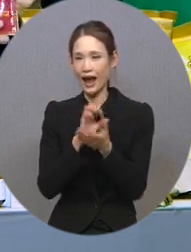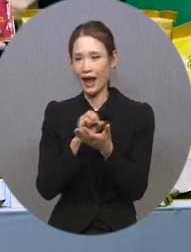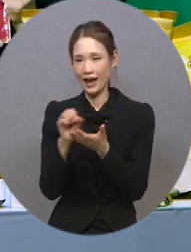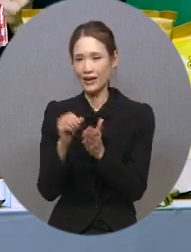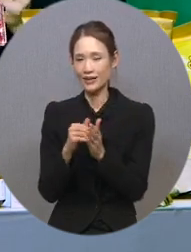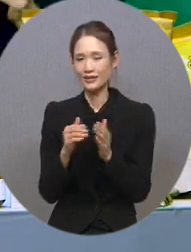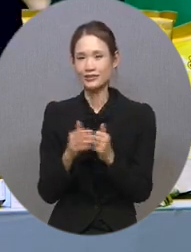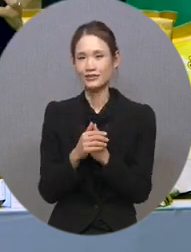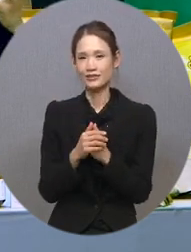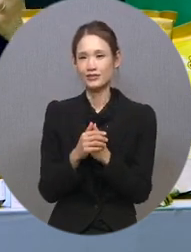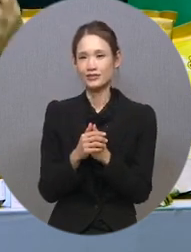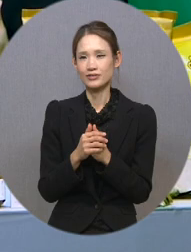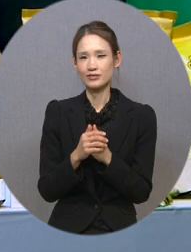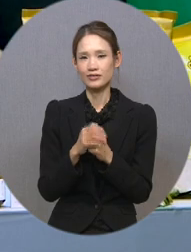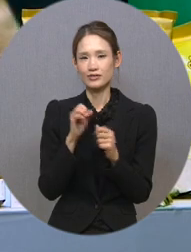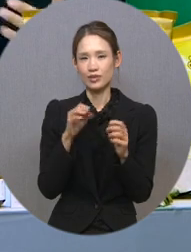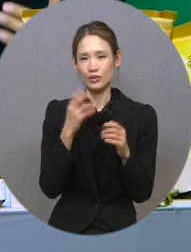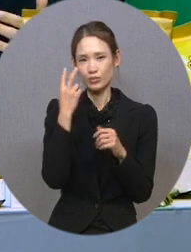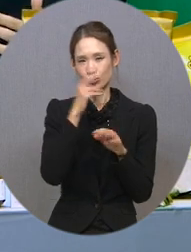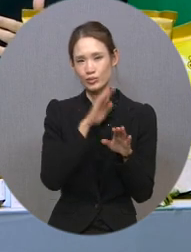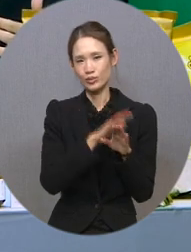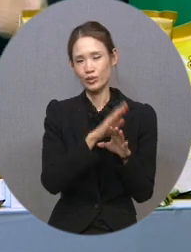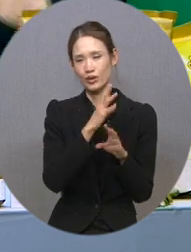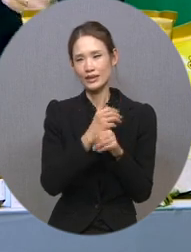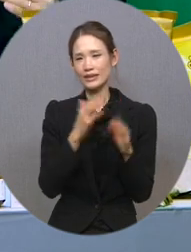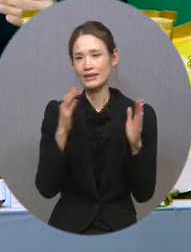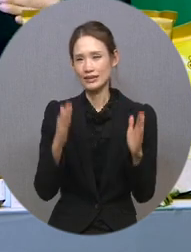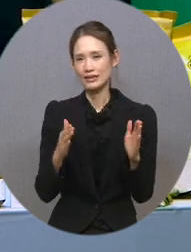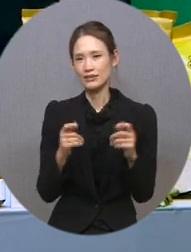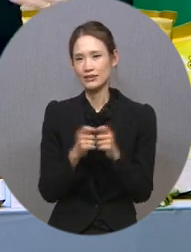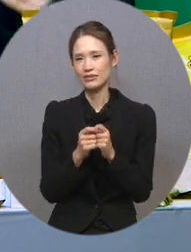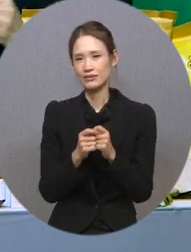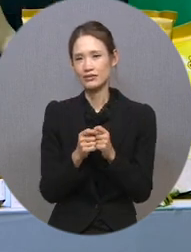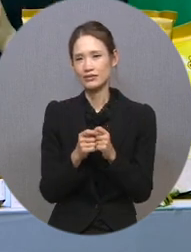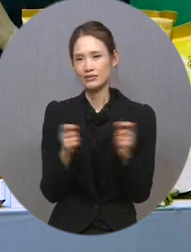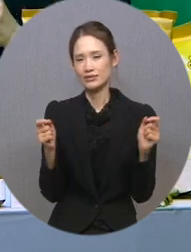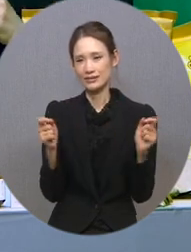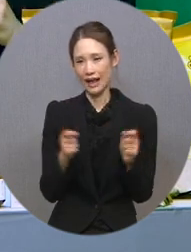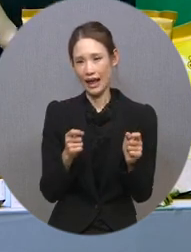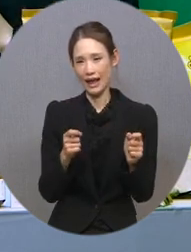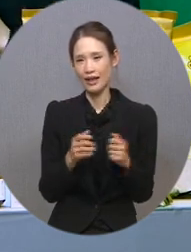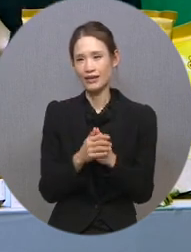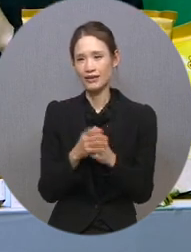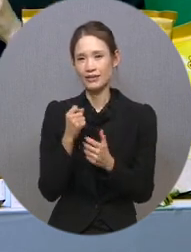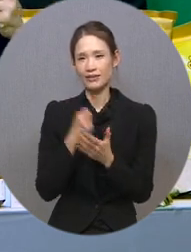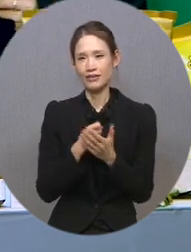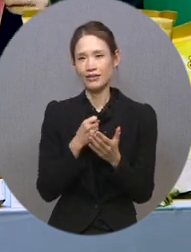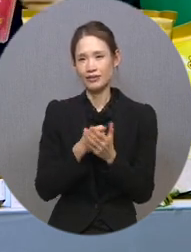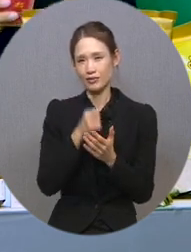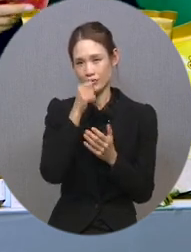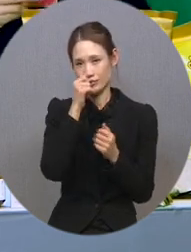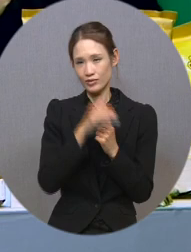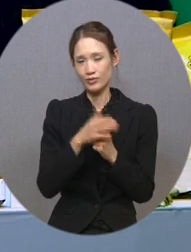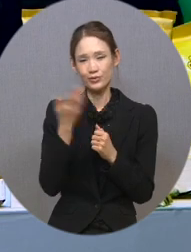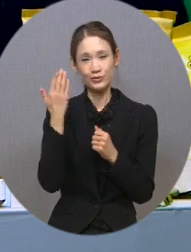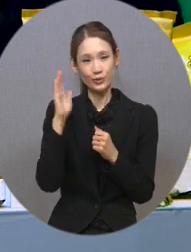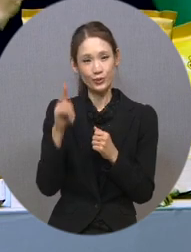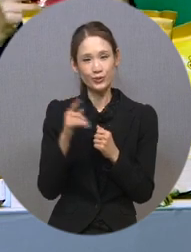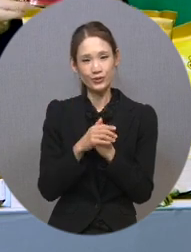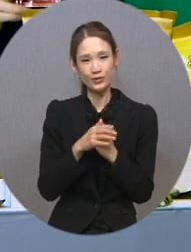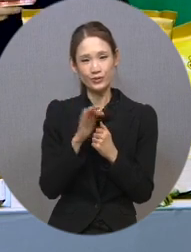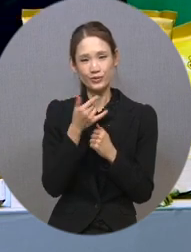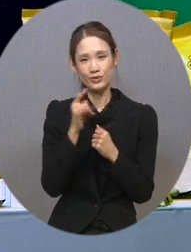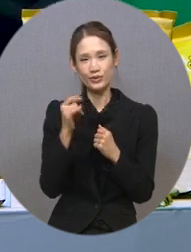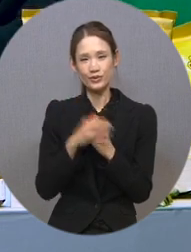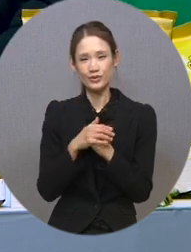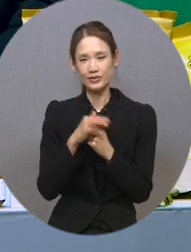근데 무화과를 생과로 보존하는 그 시간이 기간이 굉장히 짧다고 해서 맞아, 아쉬웠거든요. 맞아. 근데 요즘에는 이렇게